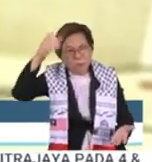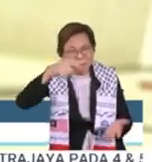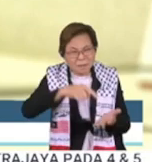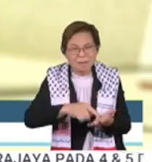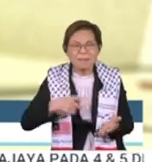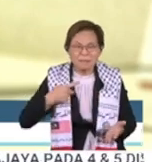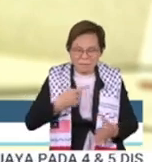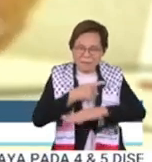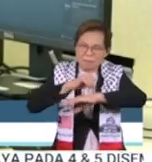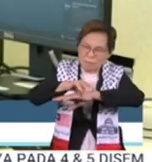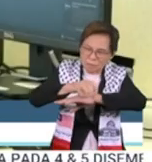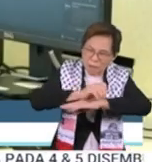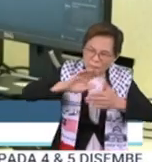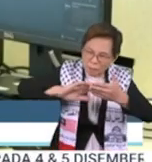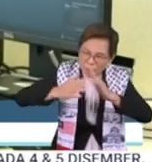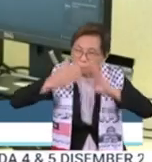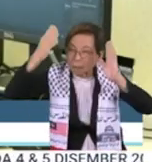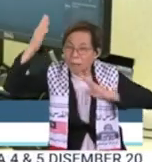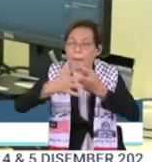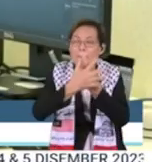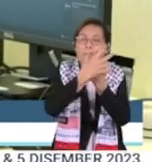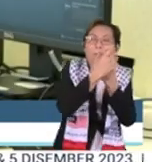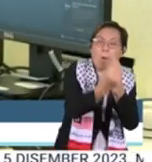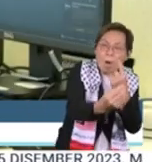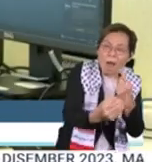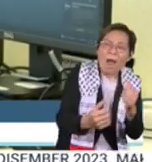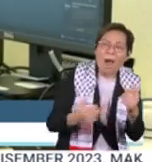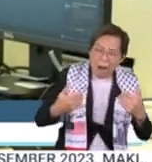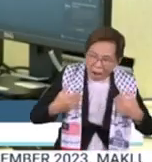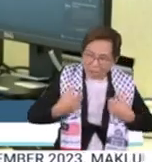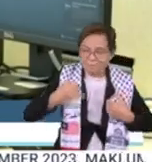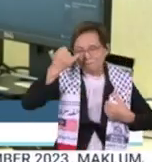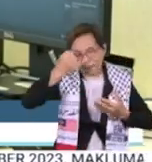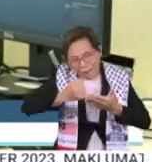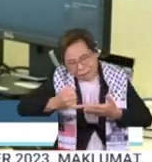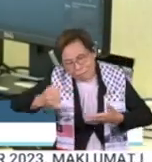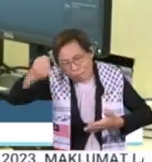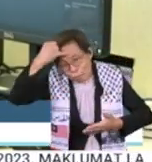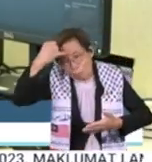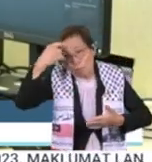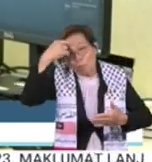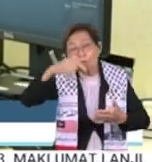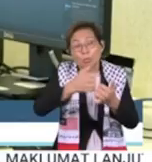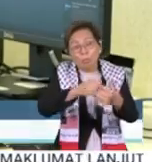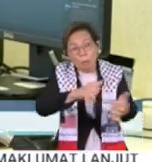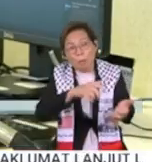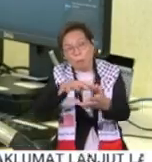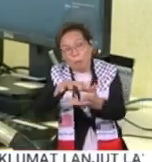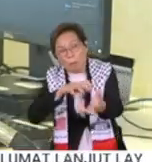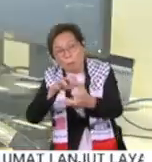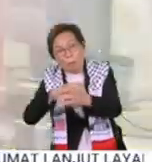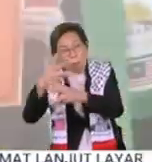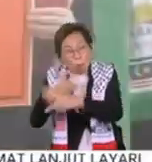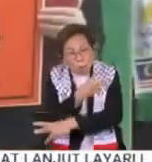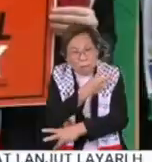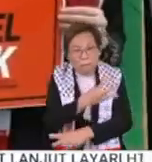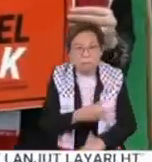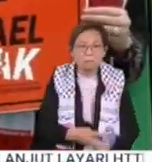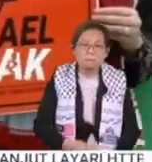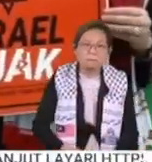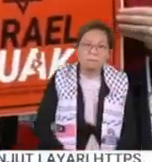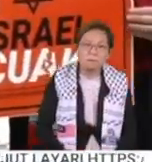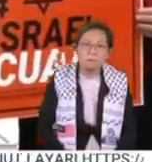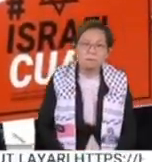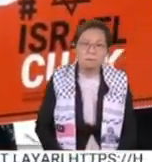kita nasihatkan masyarakat di Malaysia, kita boikot dengan ada ilmu untuk mengelakkan kerosakan yang lebih besar.